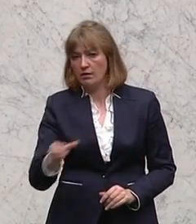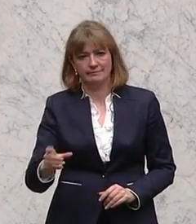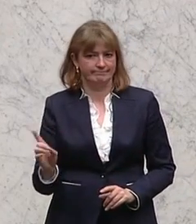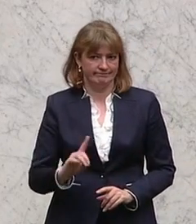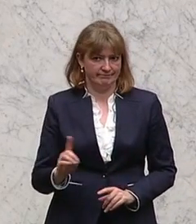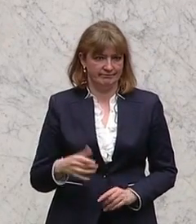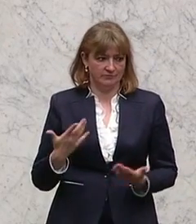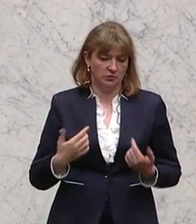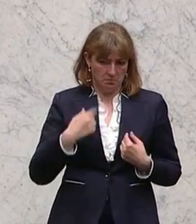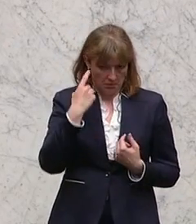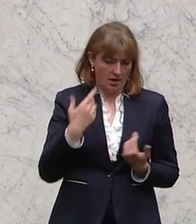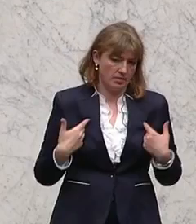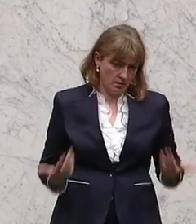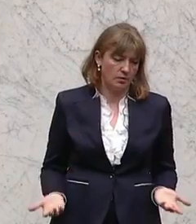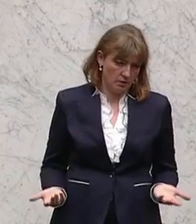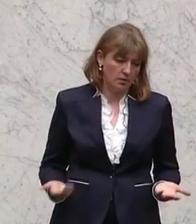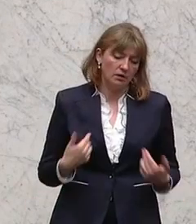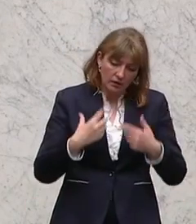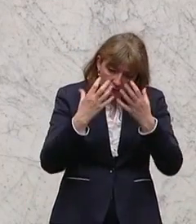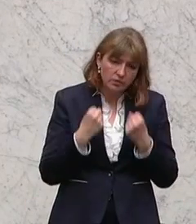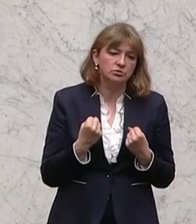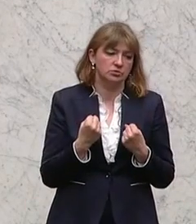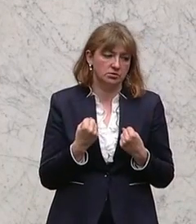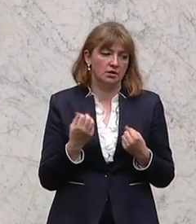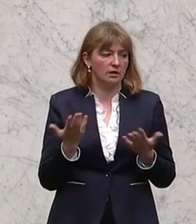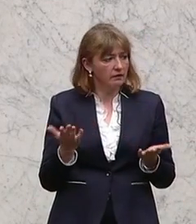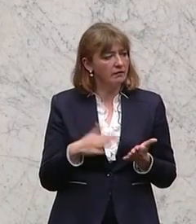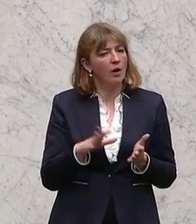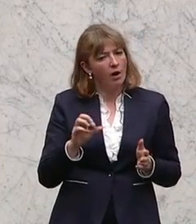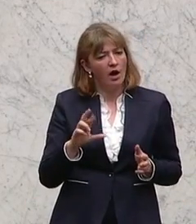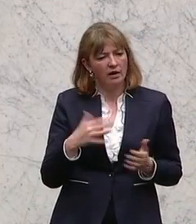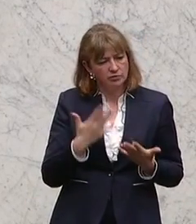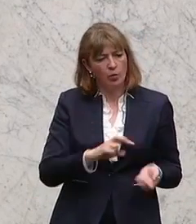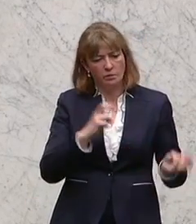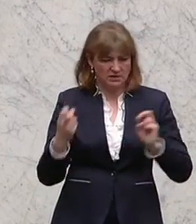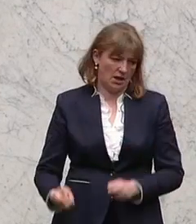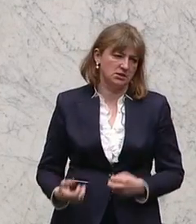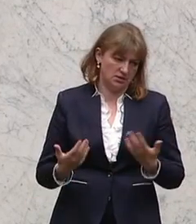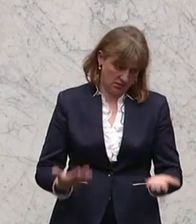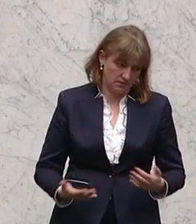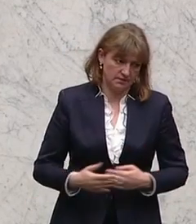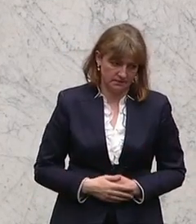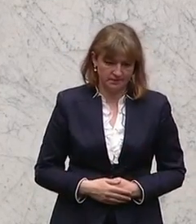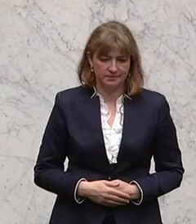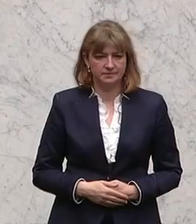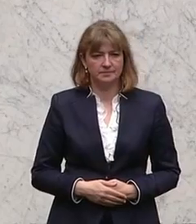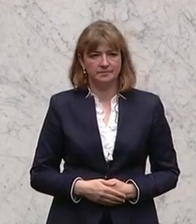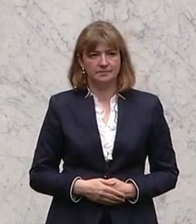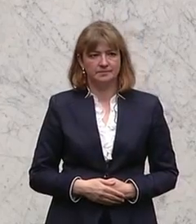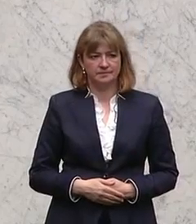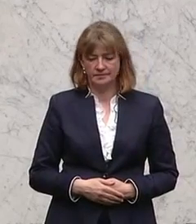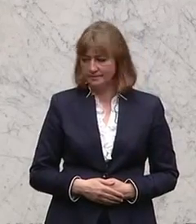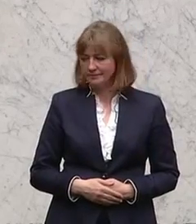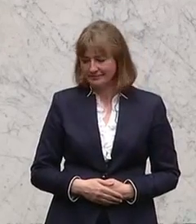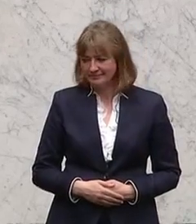Motto, wofür wir stehen. Und ich würde es mir wünschen, wenn wir das auch im ORF umsetzen können. Der ORF